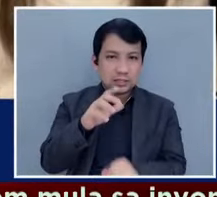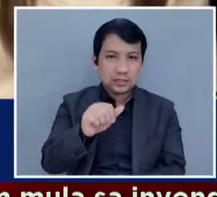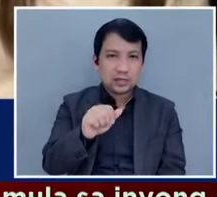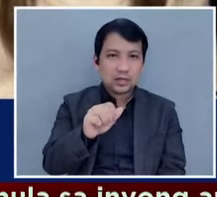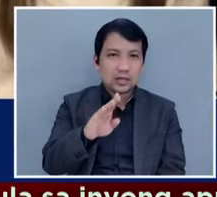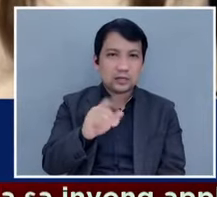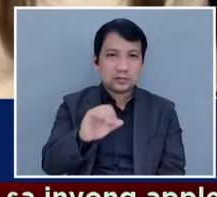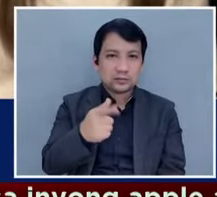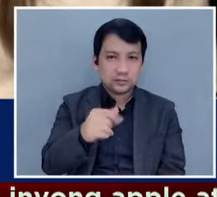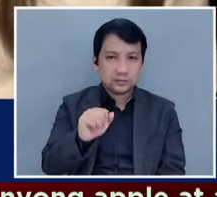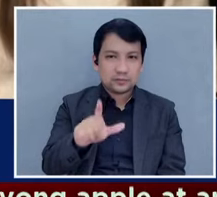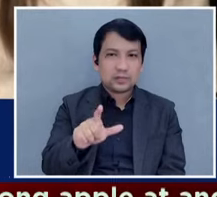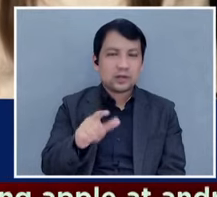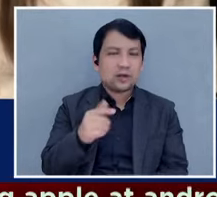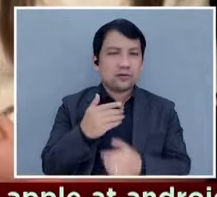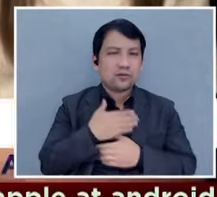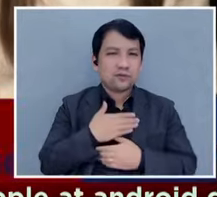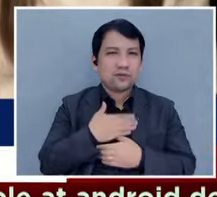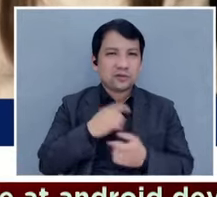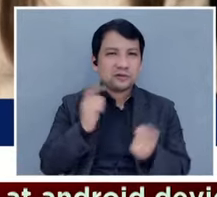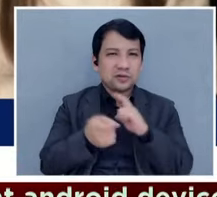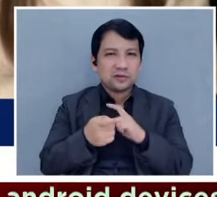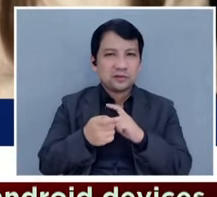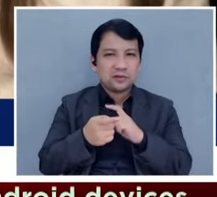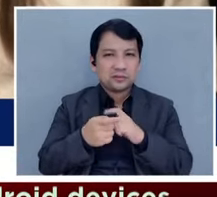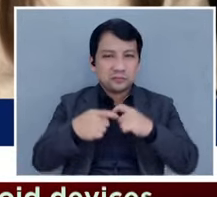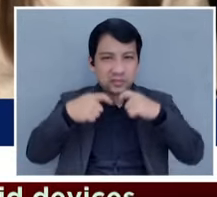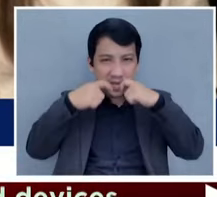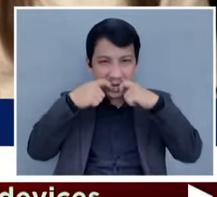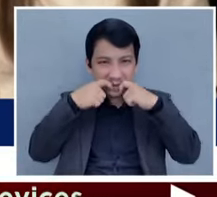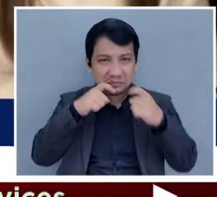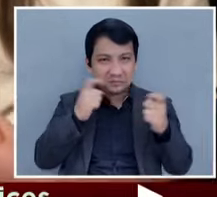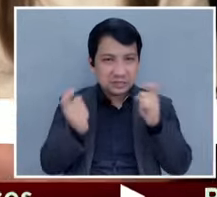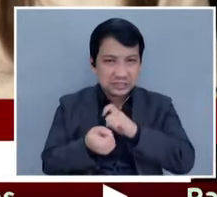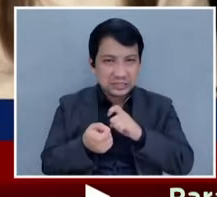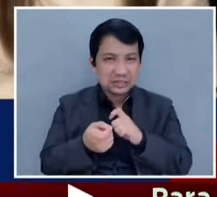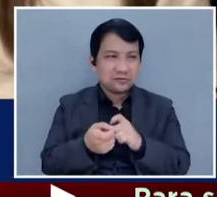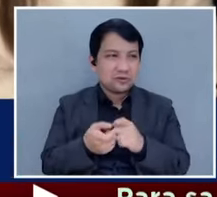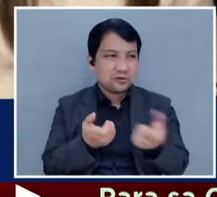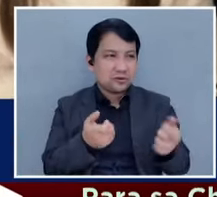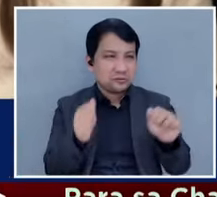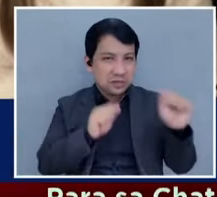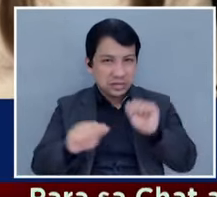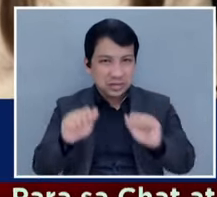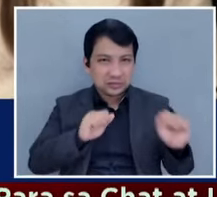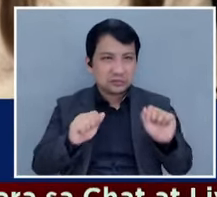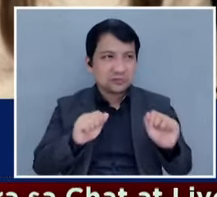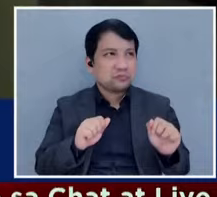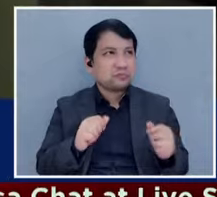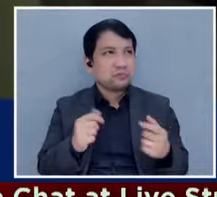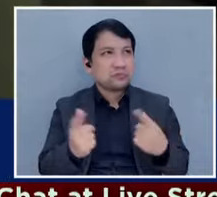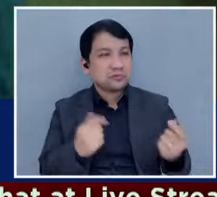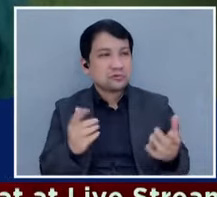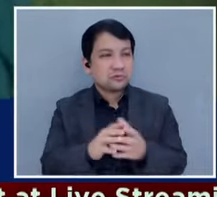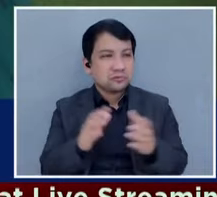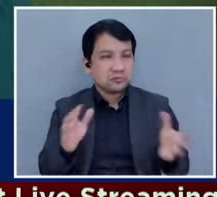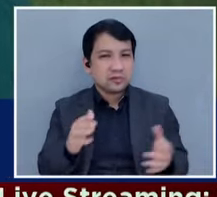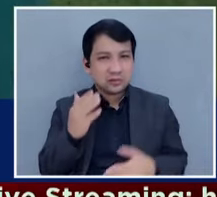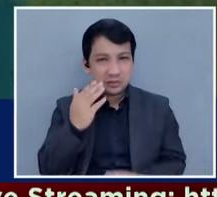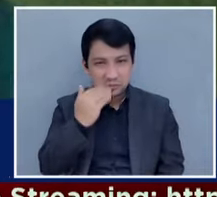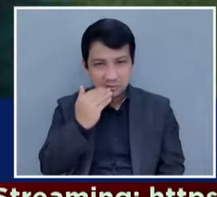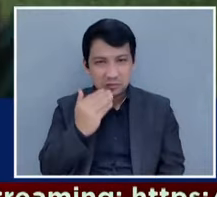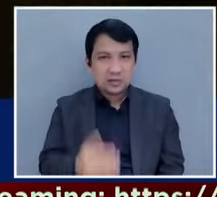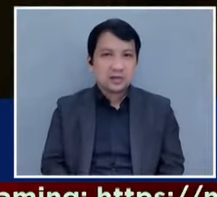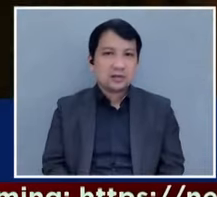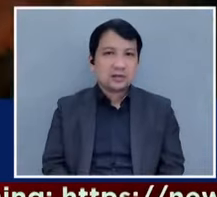so much fun getting to transform myself into that character, and getting to do the stunts like you were talking about was so much fun. Bilib rin kay